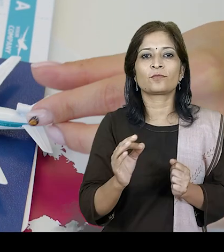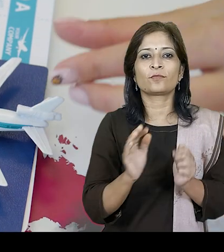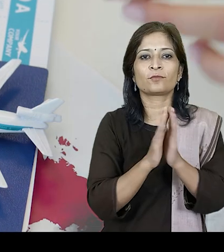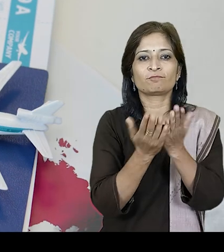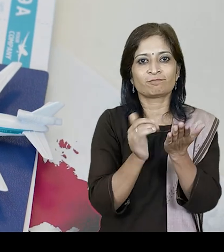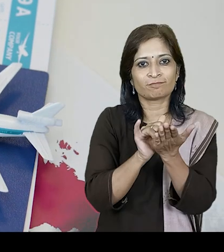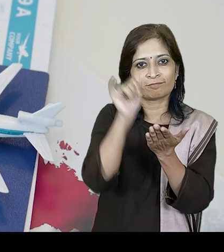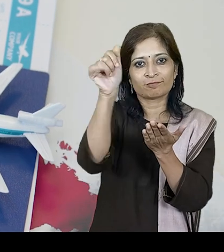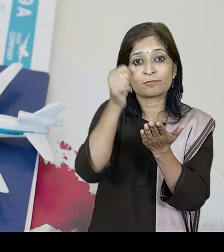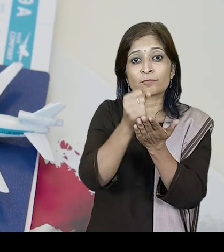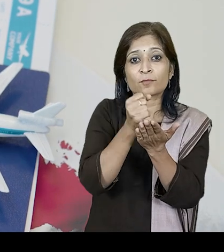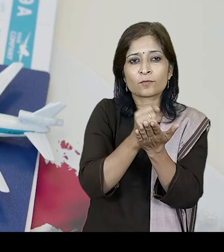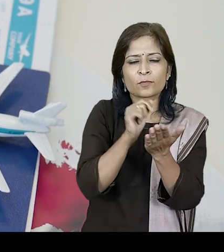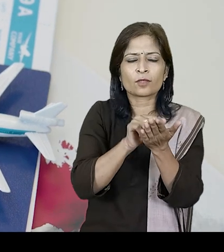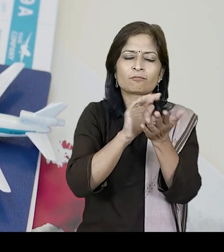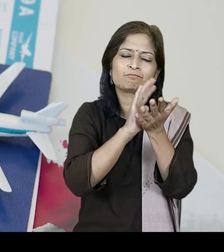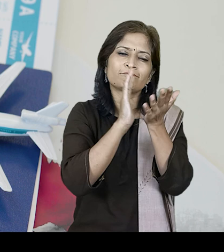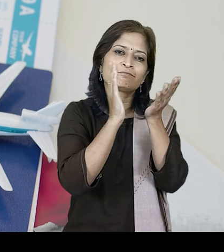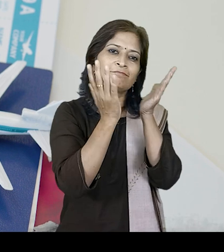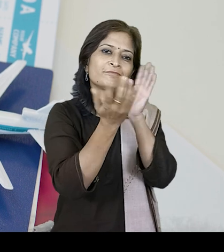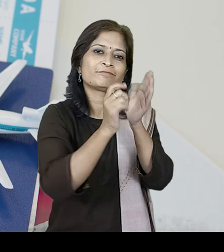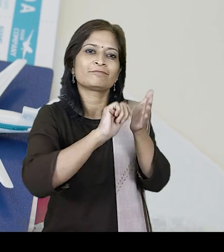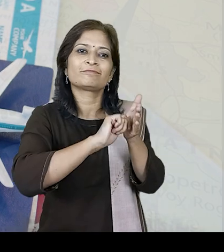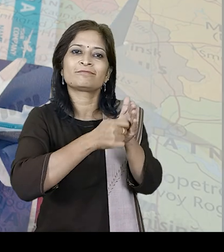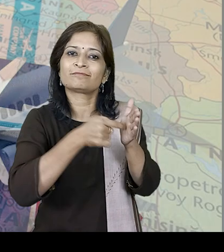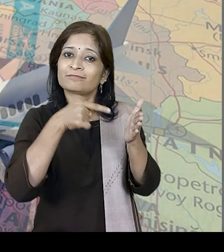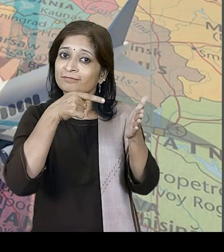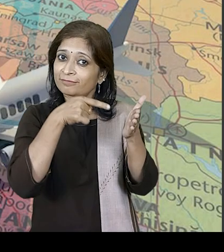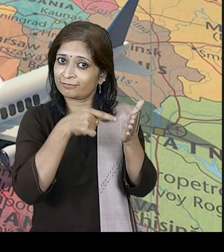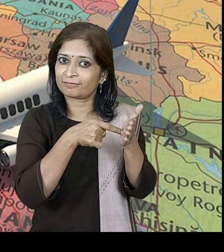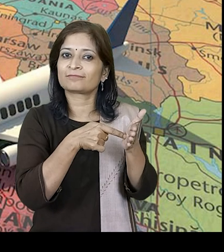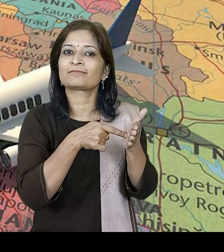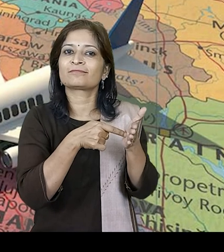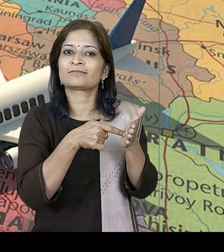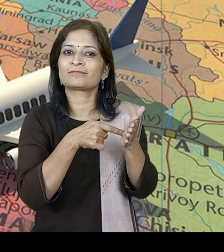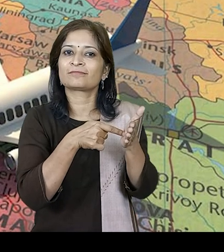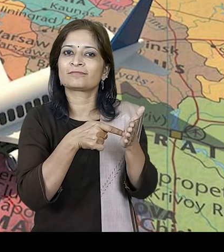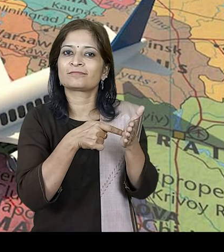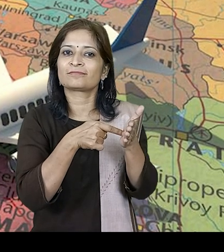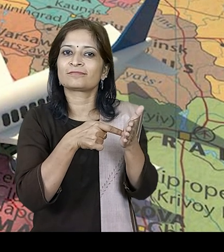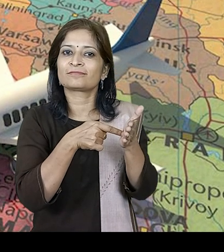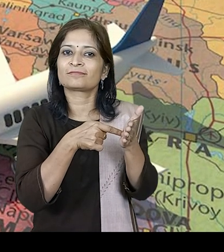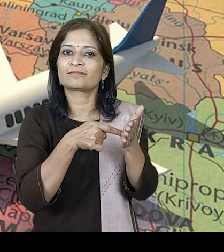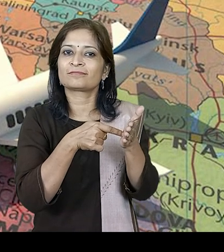साथी है। पासपोर्ट दुनिया की चाबी है।